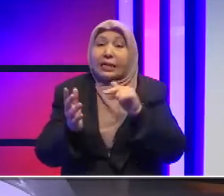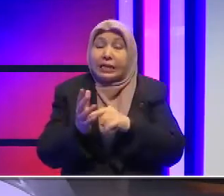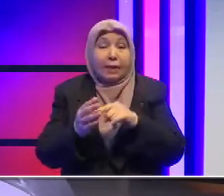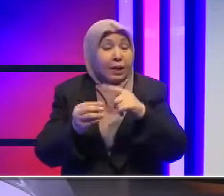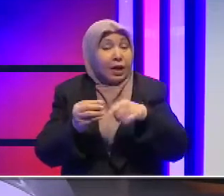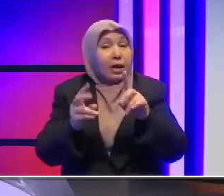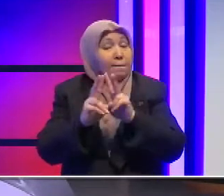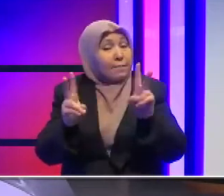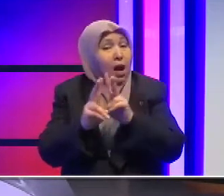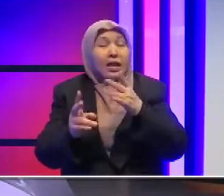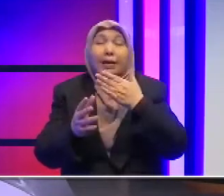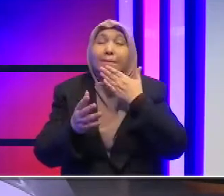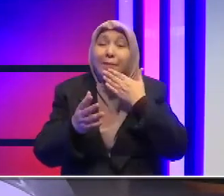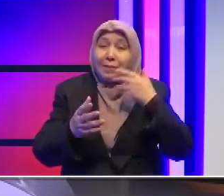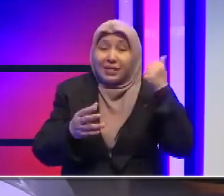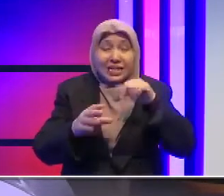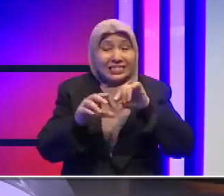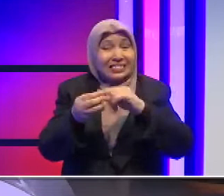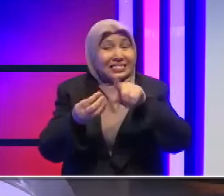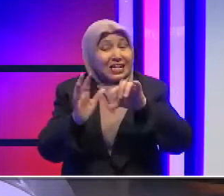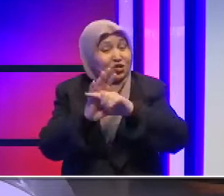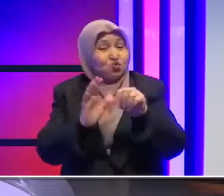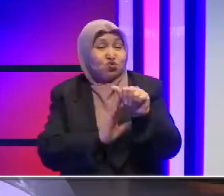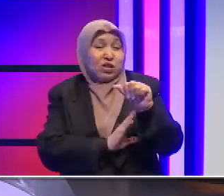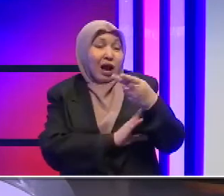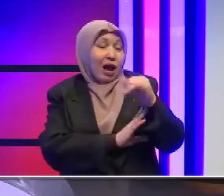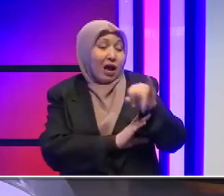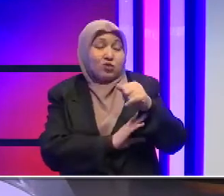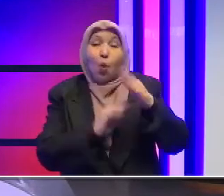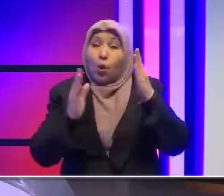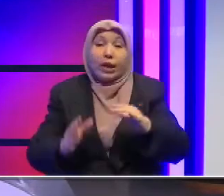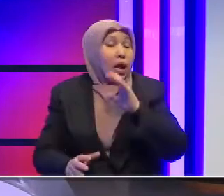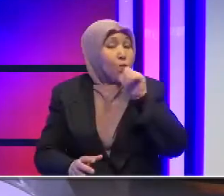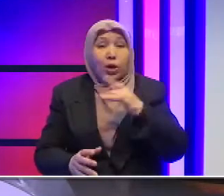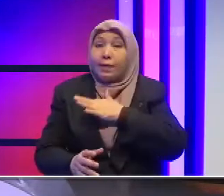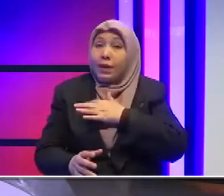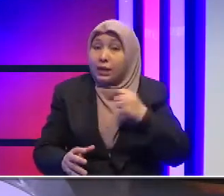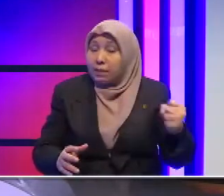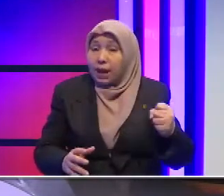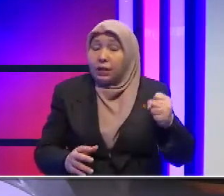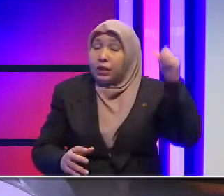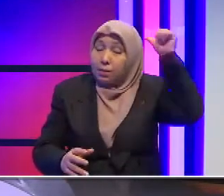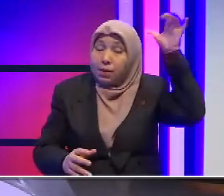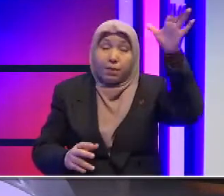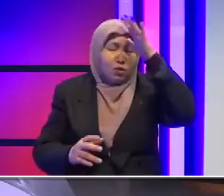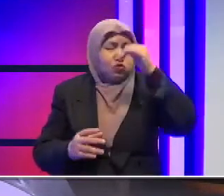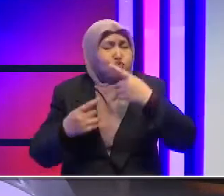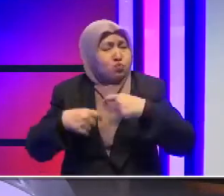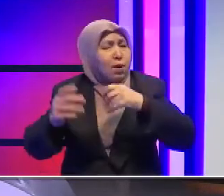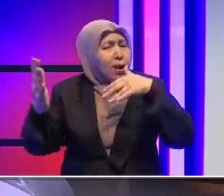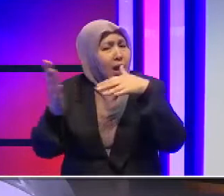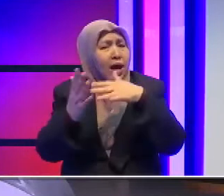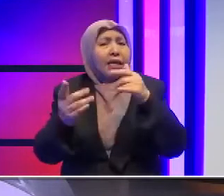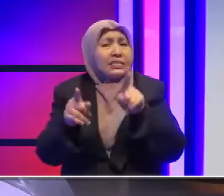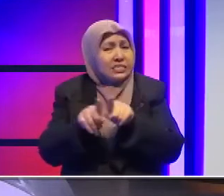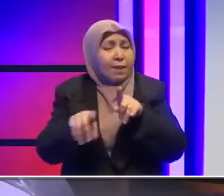ya, di dalam bercakap tentang surah Al-Hajj ini, tentang orang-orang yang bukan beriman, musyrik, cuba menghalang, tetapi dalam